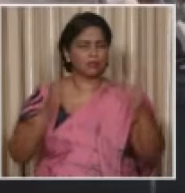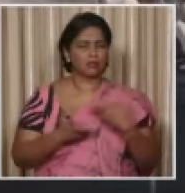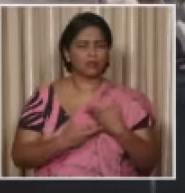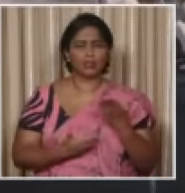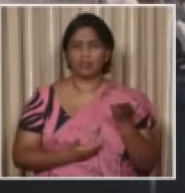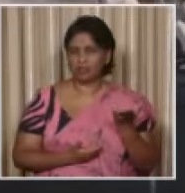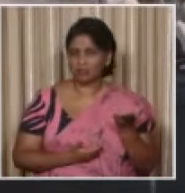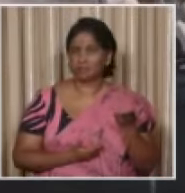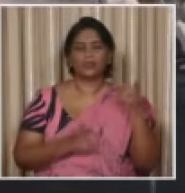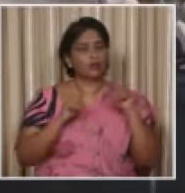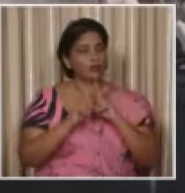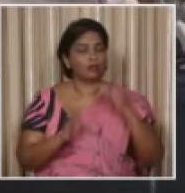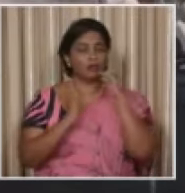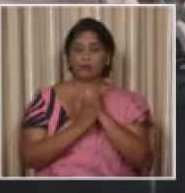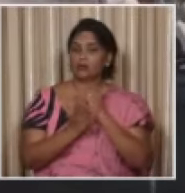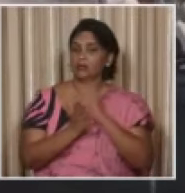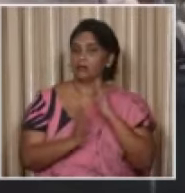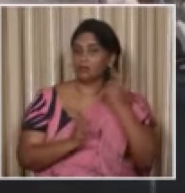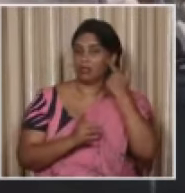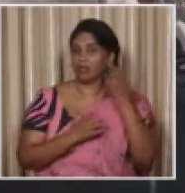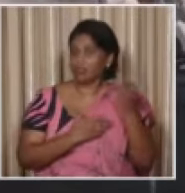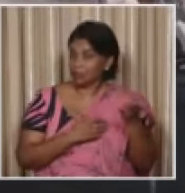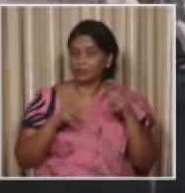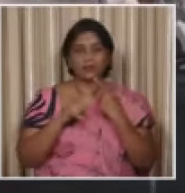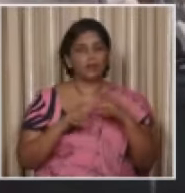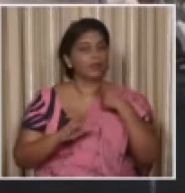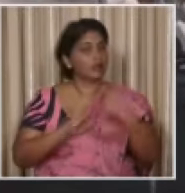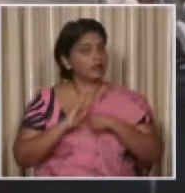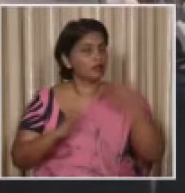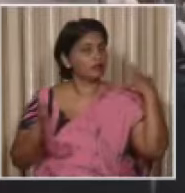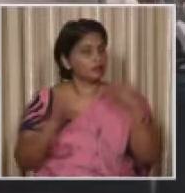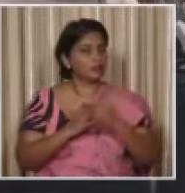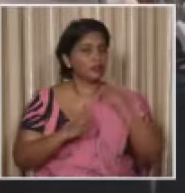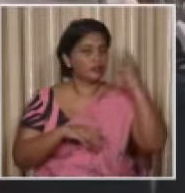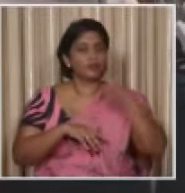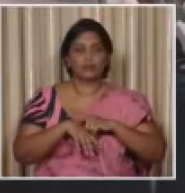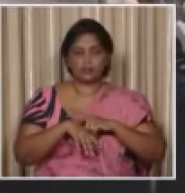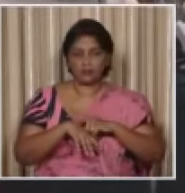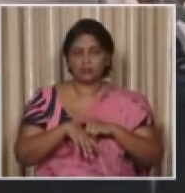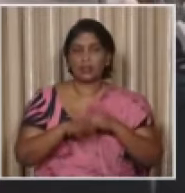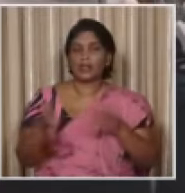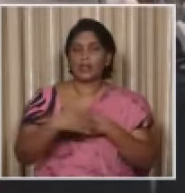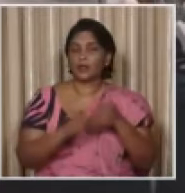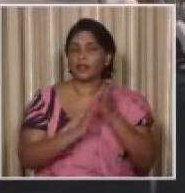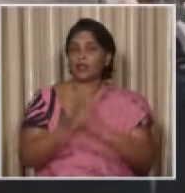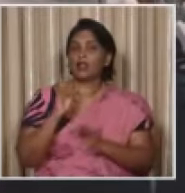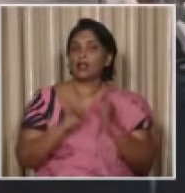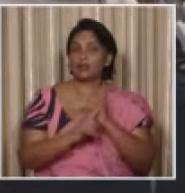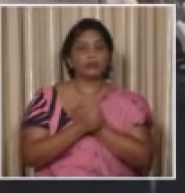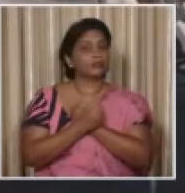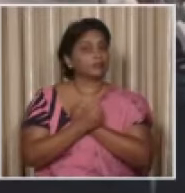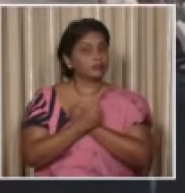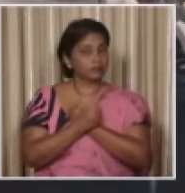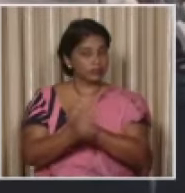ඇති වුණා ඒ කරුණ වලින් ඇති කළ කම්පණය නිසා තමයි ලංකා ඉතිහාසයේ පළවෙනි වතාවට කැබිනට් ඇමතිවරයෙක්ව අත්අඩංගුවට